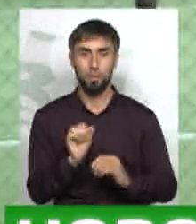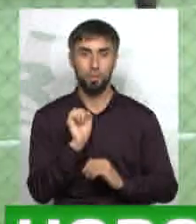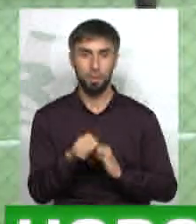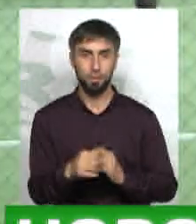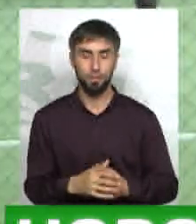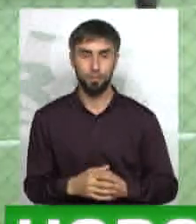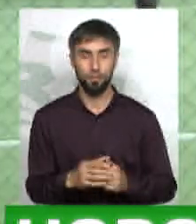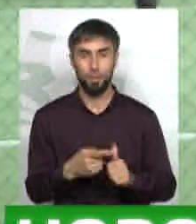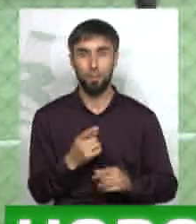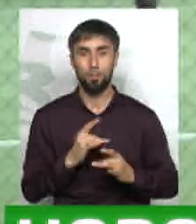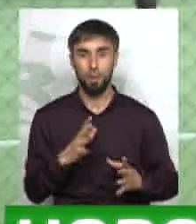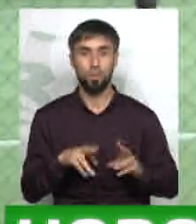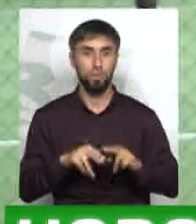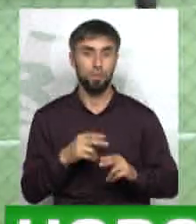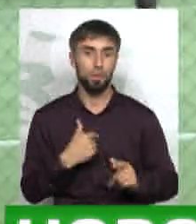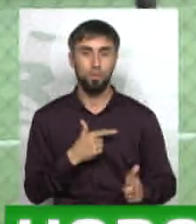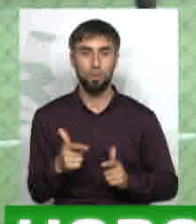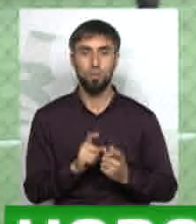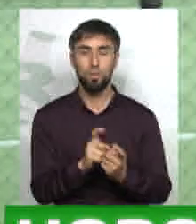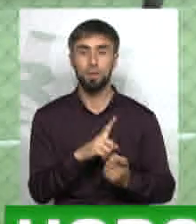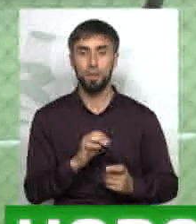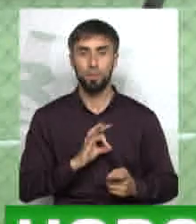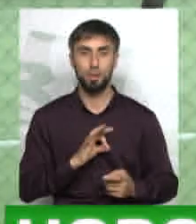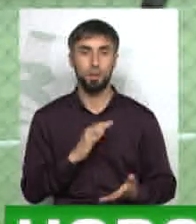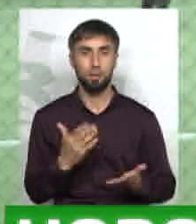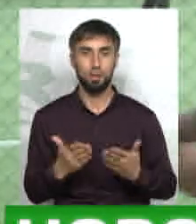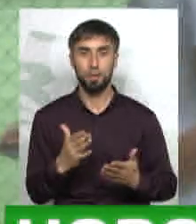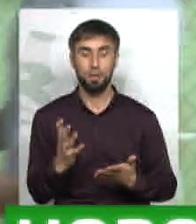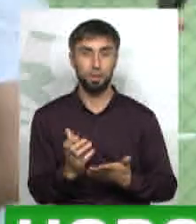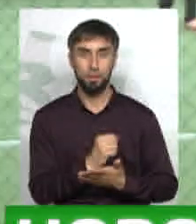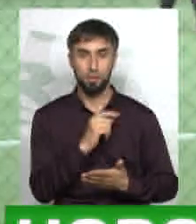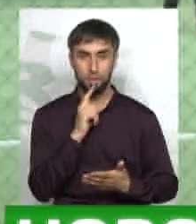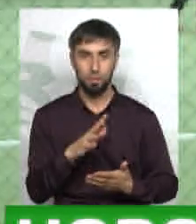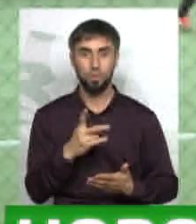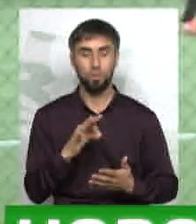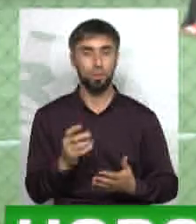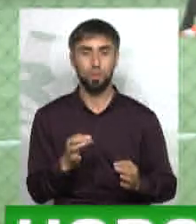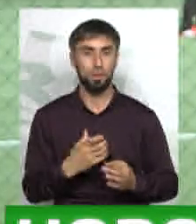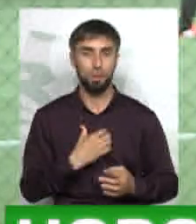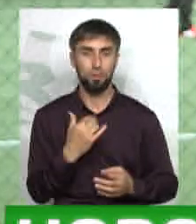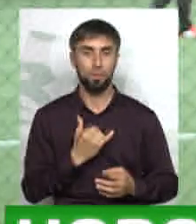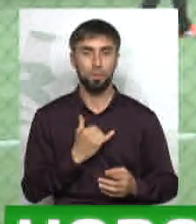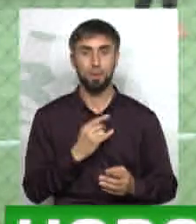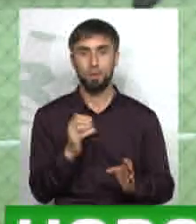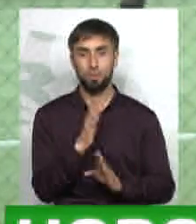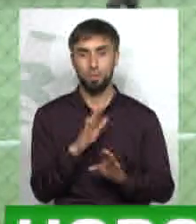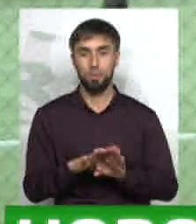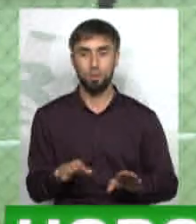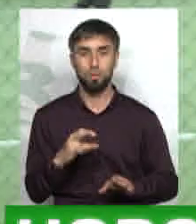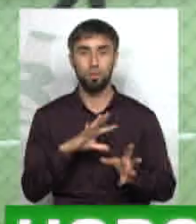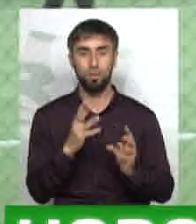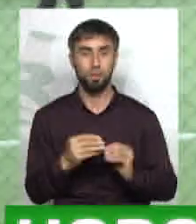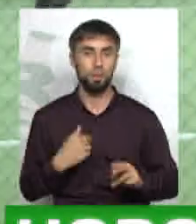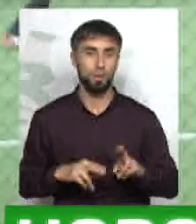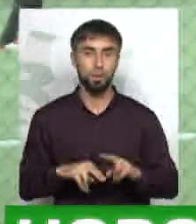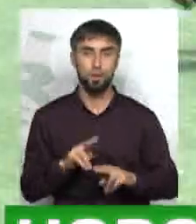строителей. Поэтому мы готовы побороться за медали. Если не повезет, ну ничего страшного, значит не судьба. Вообще мы